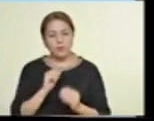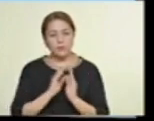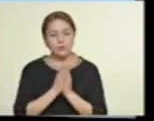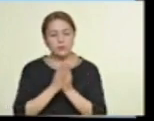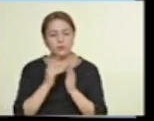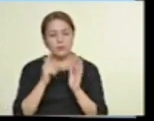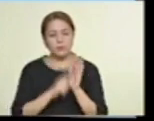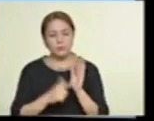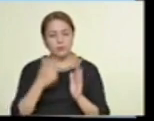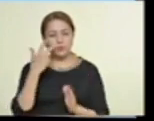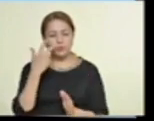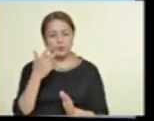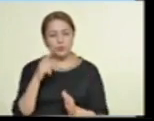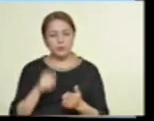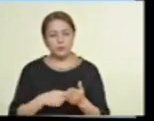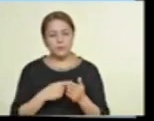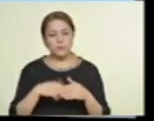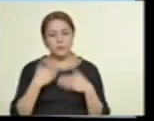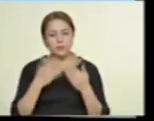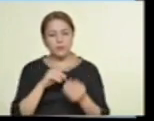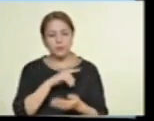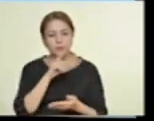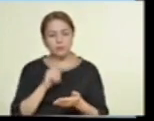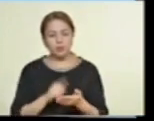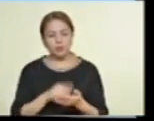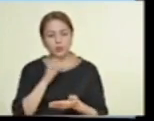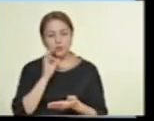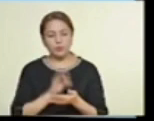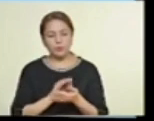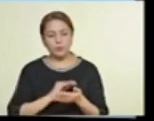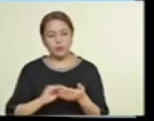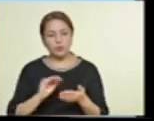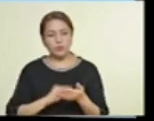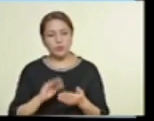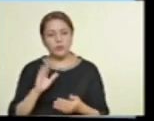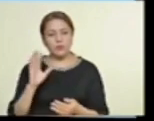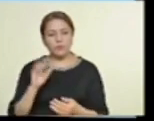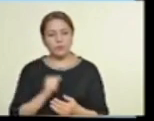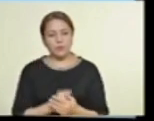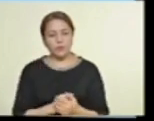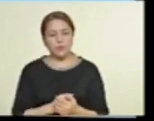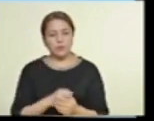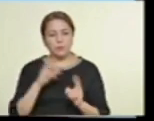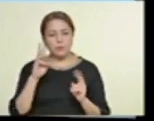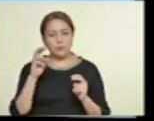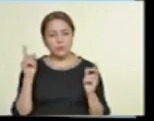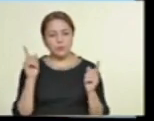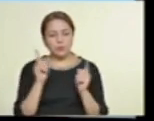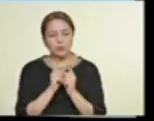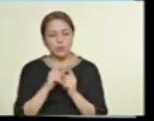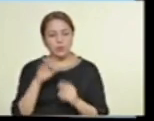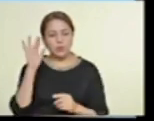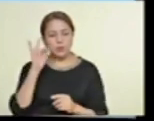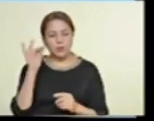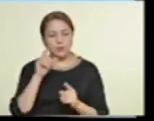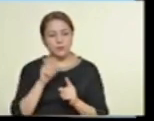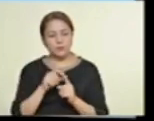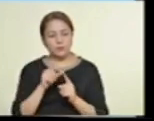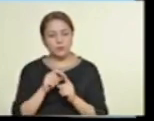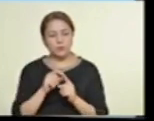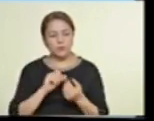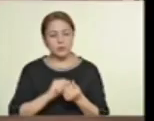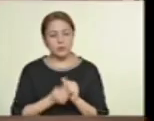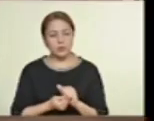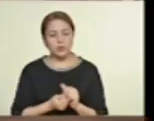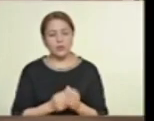darslikning 73-chi sahifasida berilgan savollarga javob yozing va mavzuda uchragan tarixiy atamalarni yod